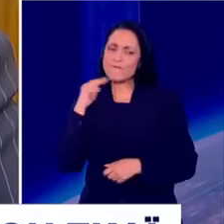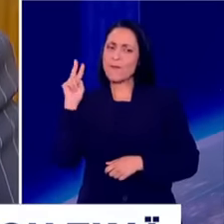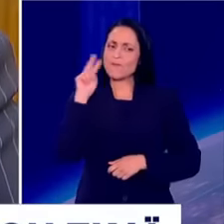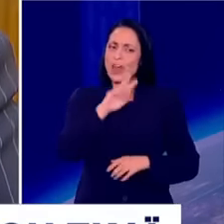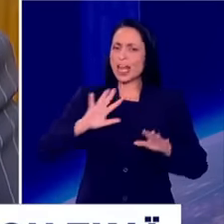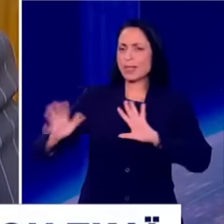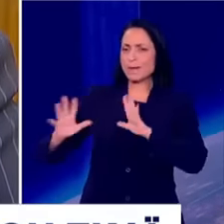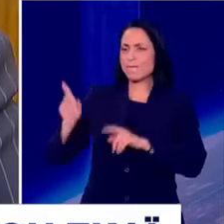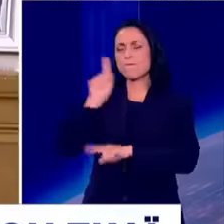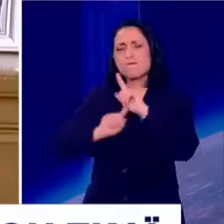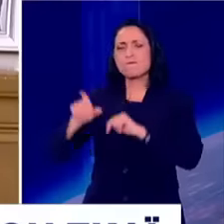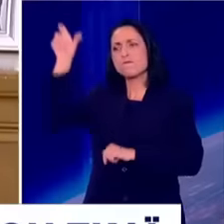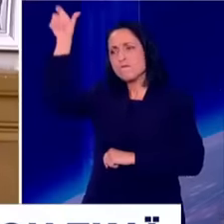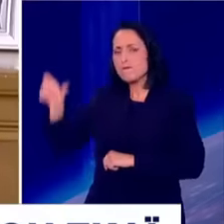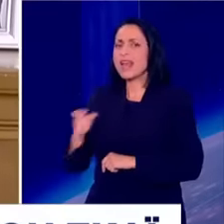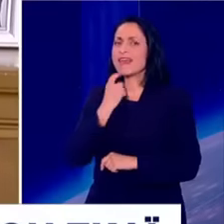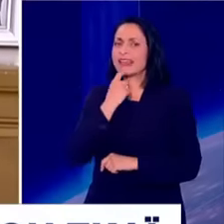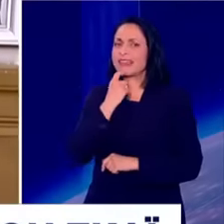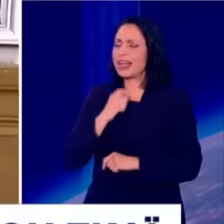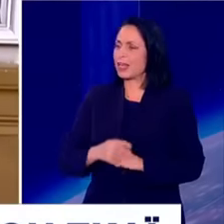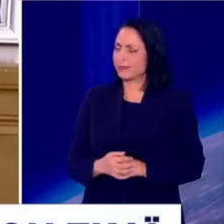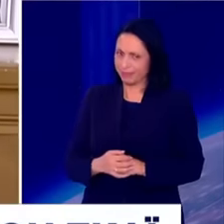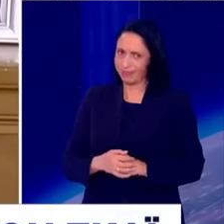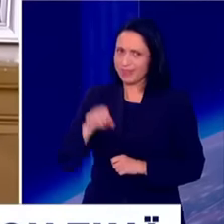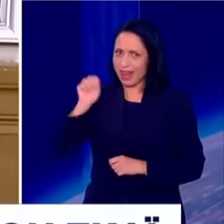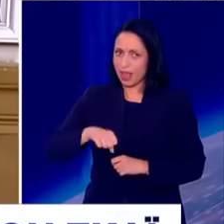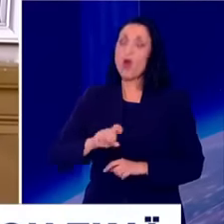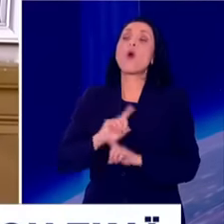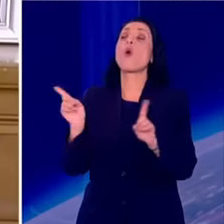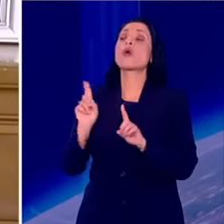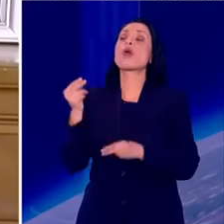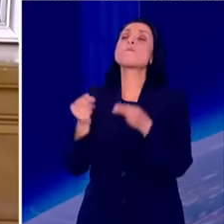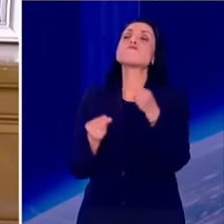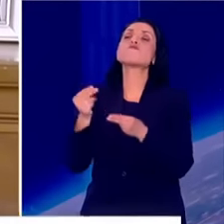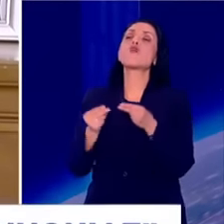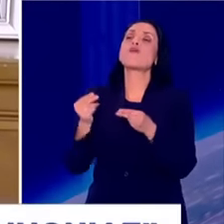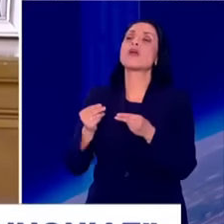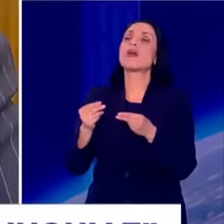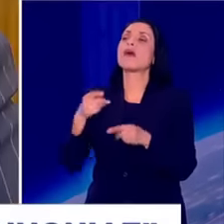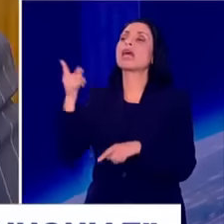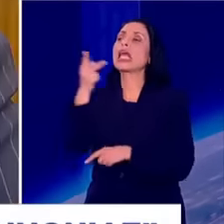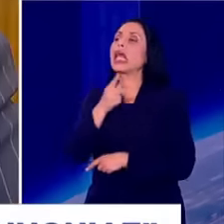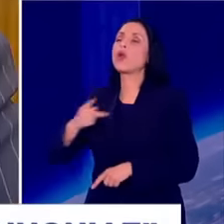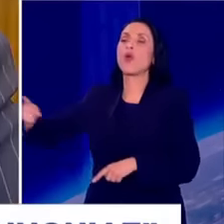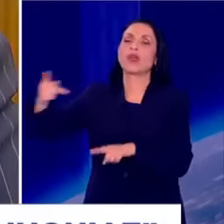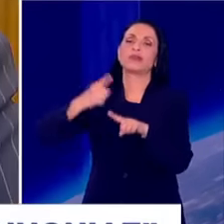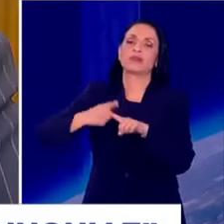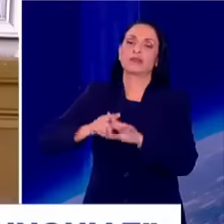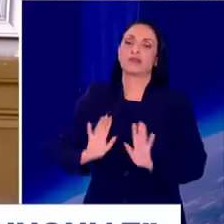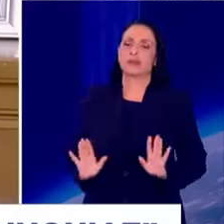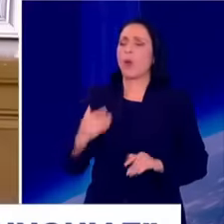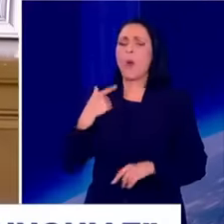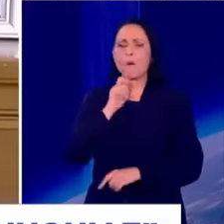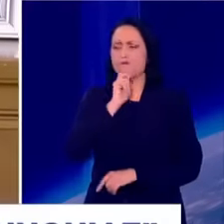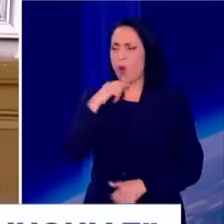κυρίου Κασελάκη. Έχετε. Και είναι ο κύριος Κασελάκης. Όχι, είναι τα προβλήματα της ελληνικής κοινωνίας. Πολιτικό αντίπαλο. Είναι. Όχι. Πολιτικό αντίπαλο